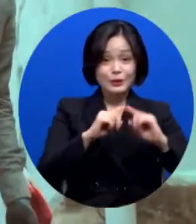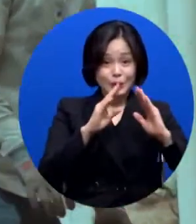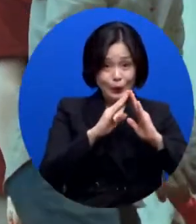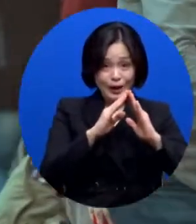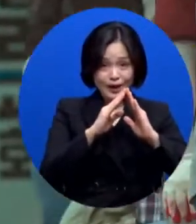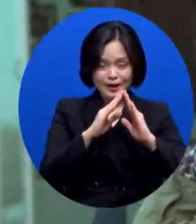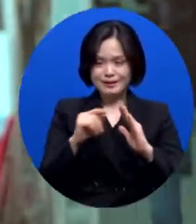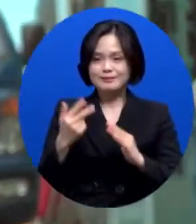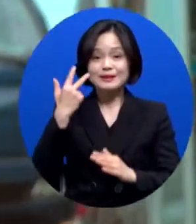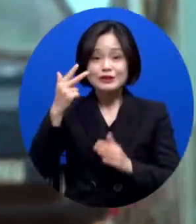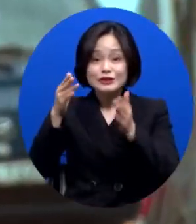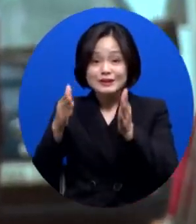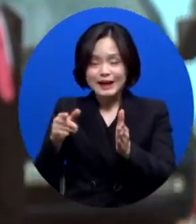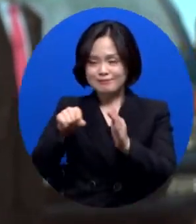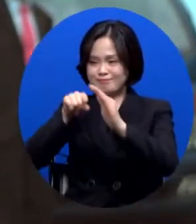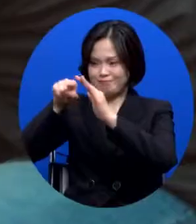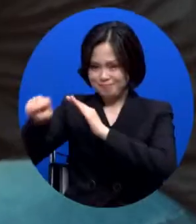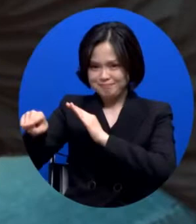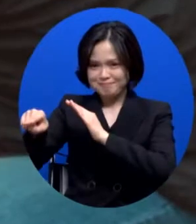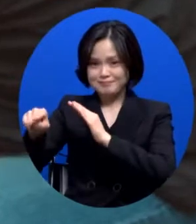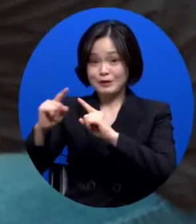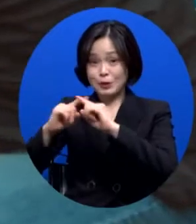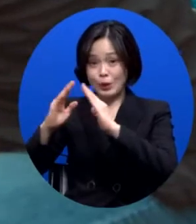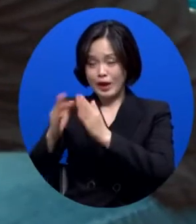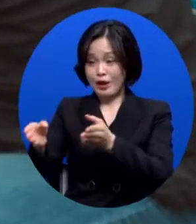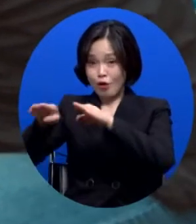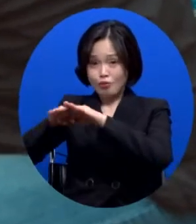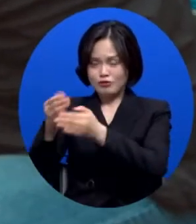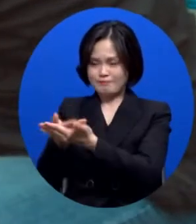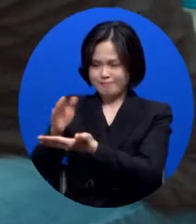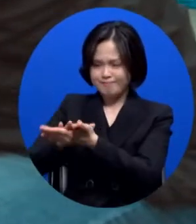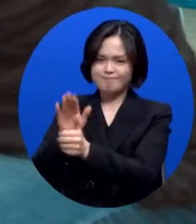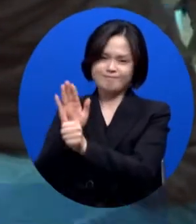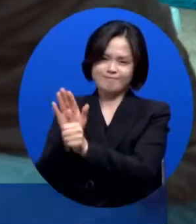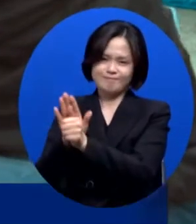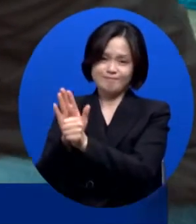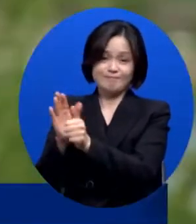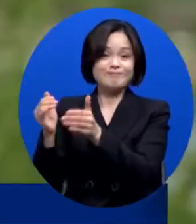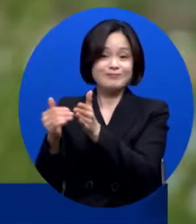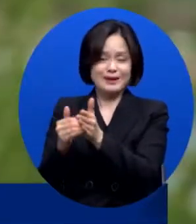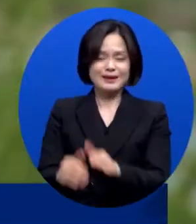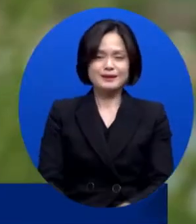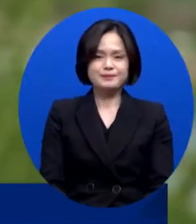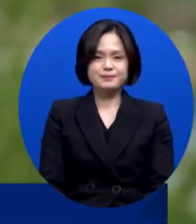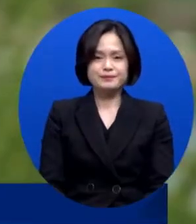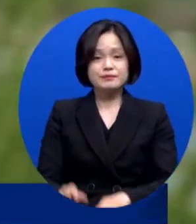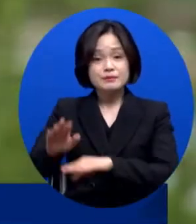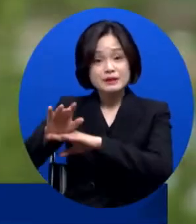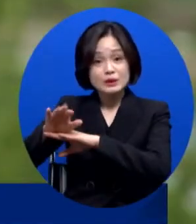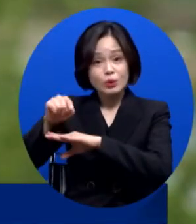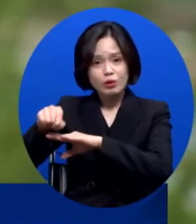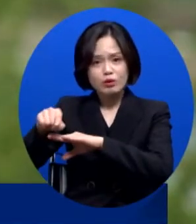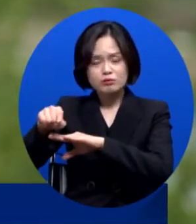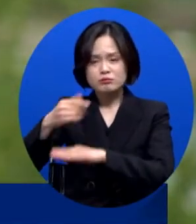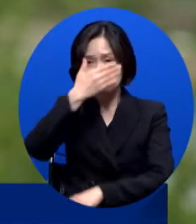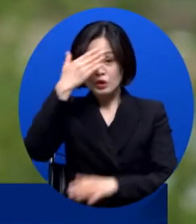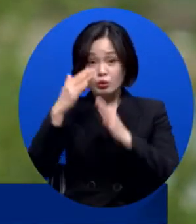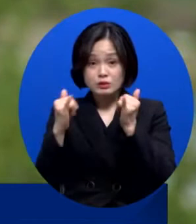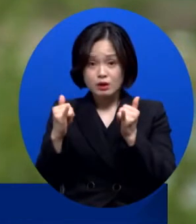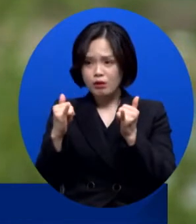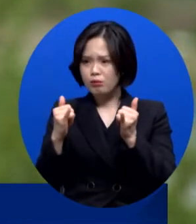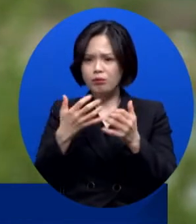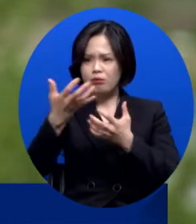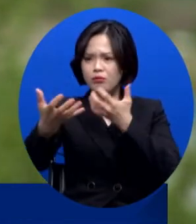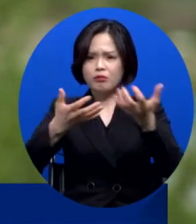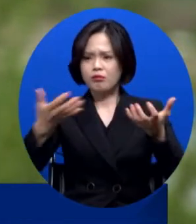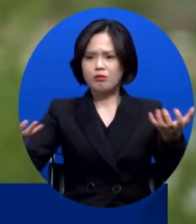교회에서 무청 교회의 개선 사역을 펼쳤습니다 사실 시골 지역의 사람들이 떠나는 지역입니다 사람들이 떠나지만